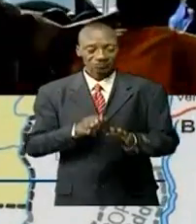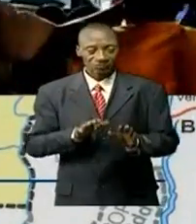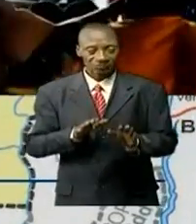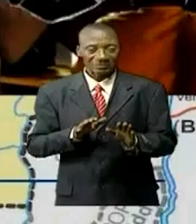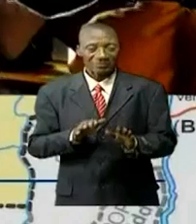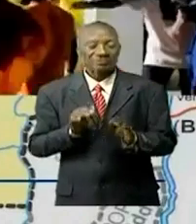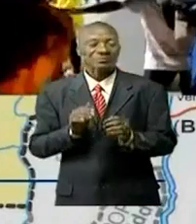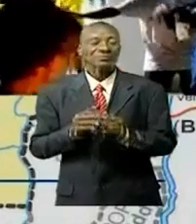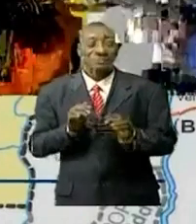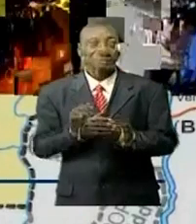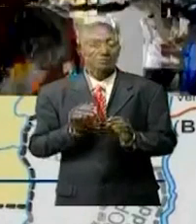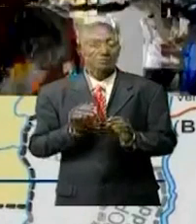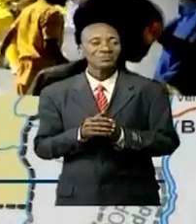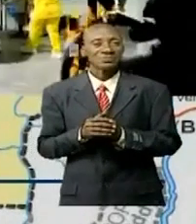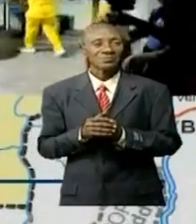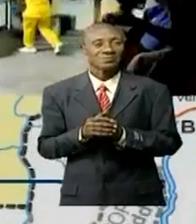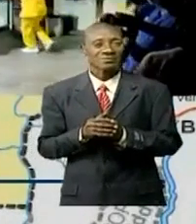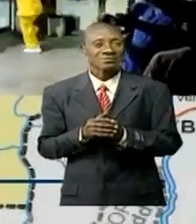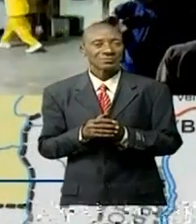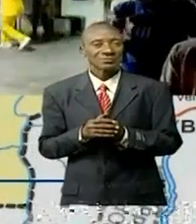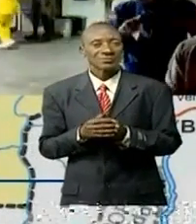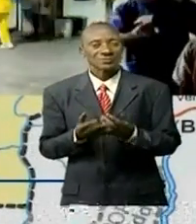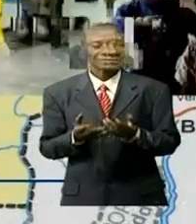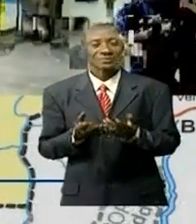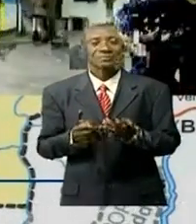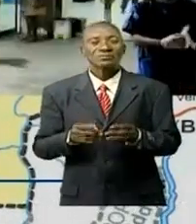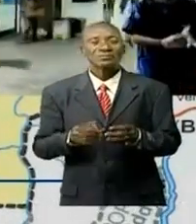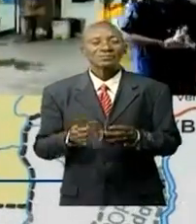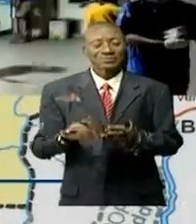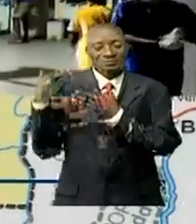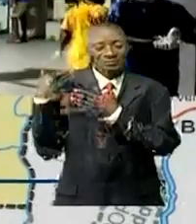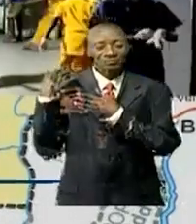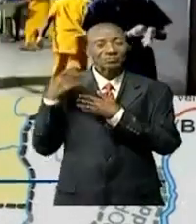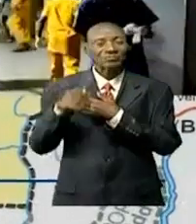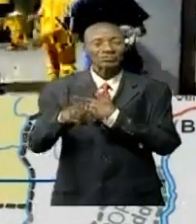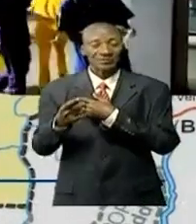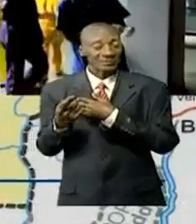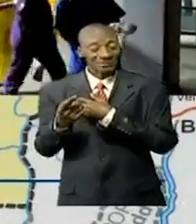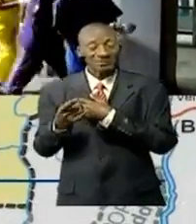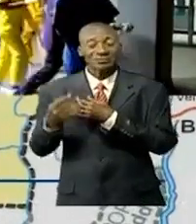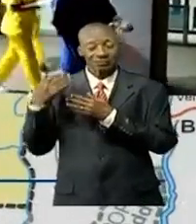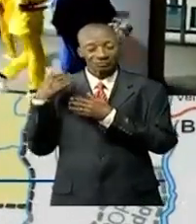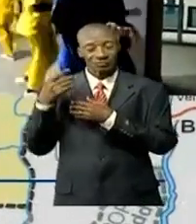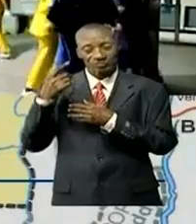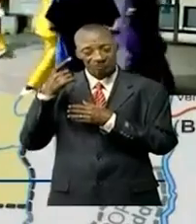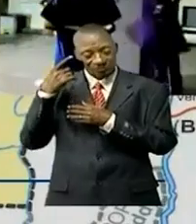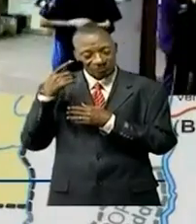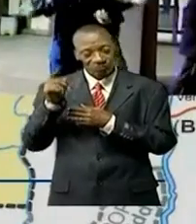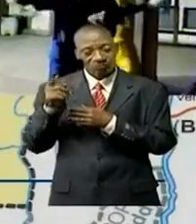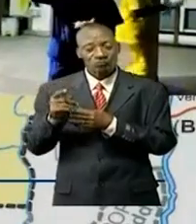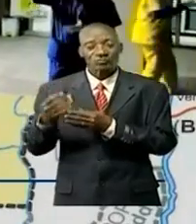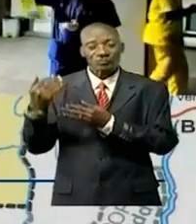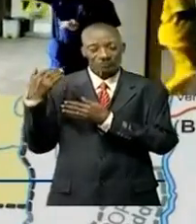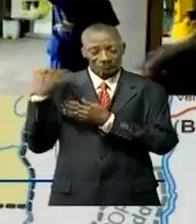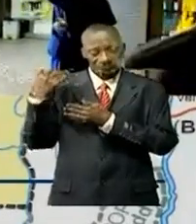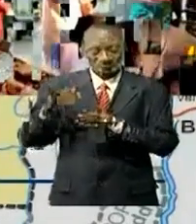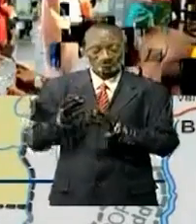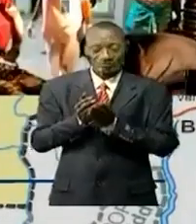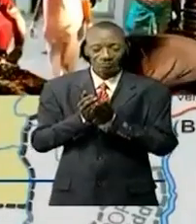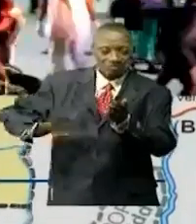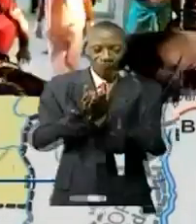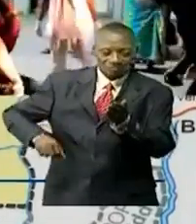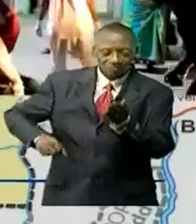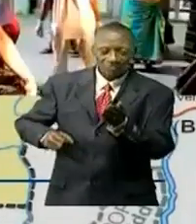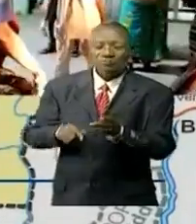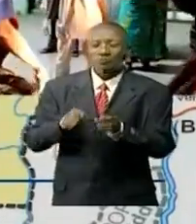victimes. Donc il faut avoir des responsabilités qui sont établies avec des fortes sanctions. Comme nous avons commencé au niveau du port Ouélé, au